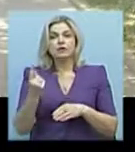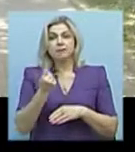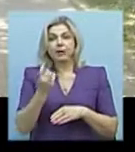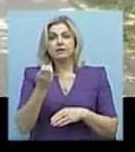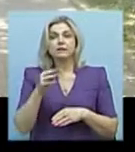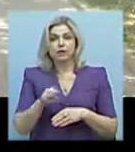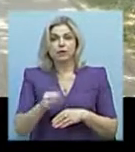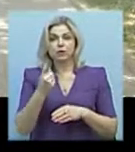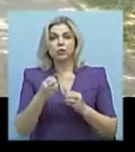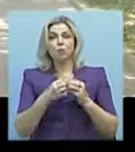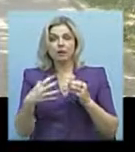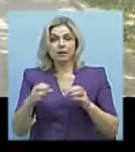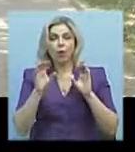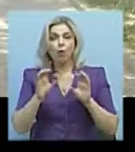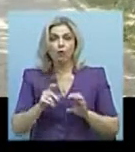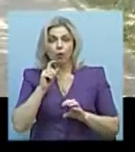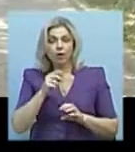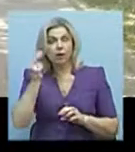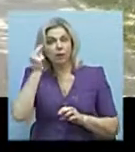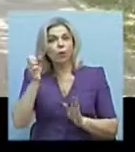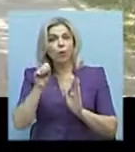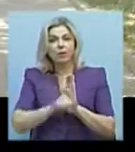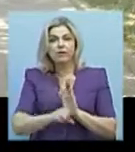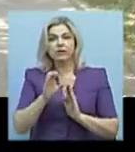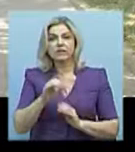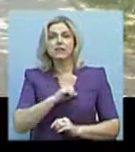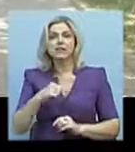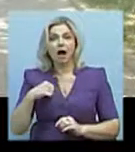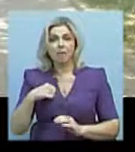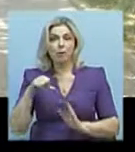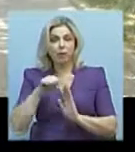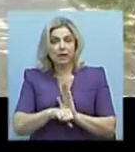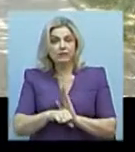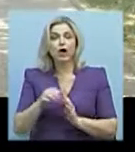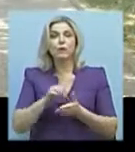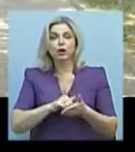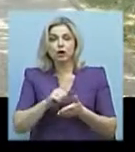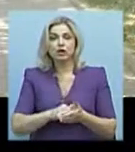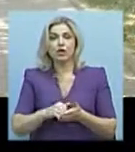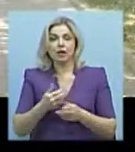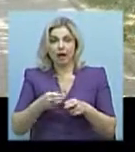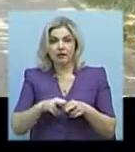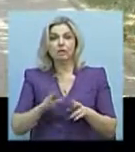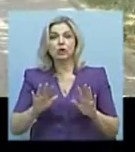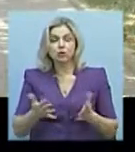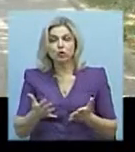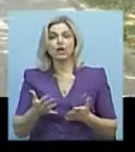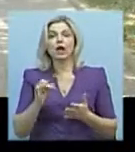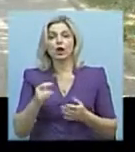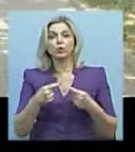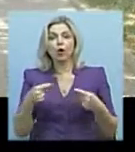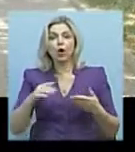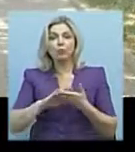статті 115 Кримінального кодексу України, умисне вбивство з позначкою самогубства, причини суїциду та інші обставини